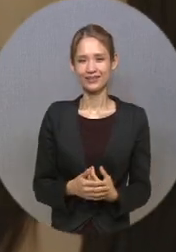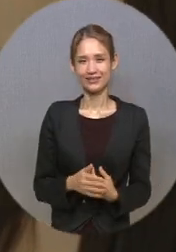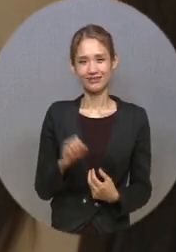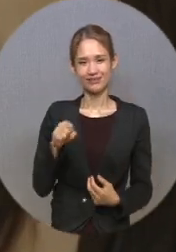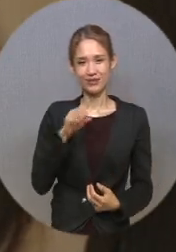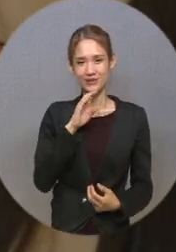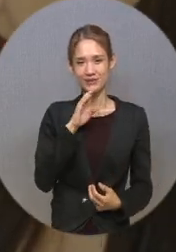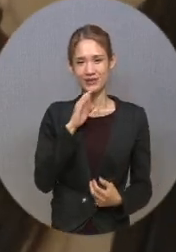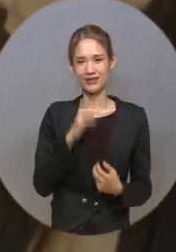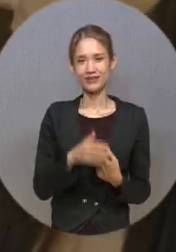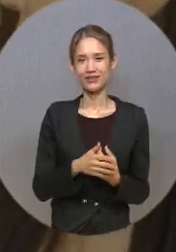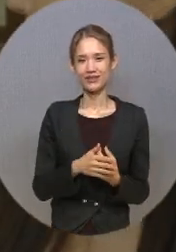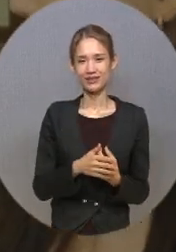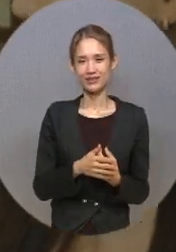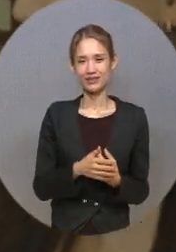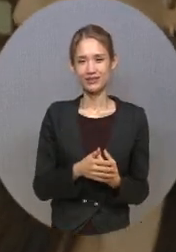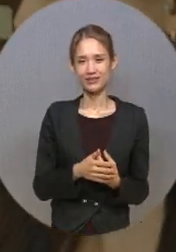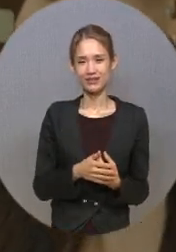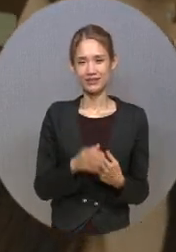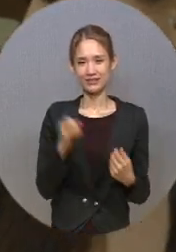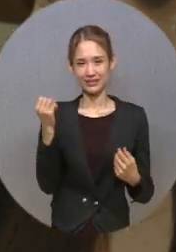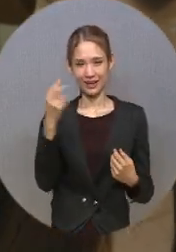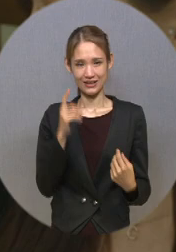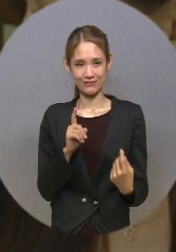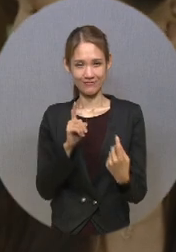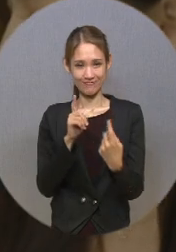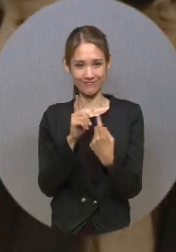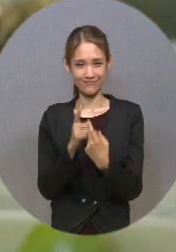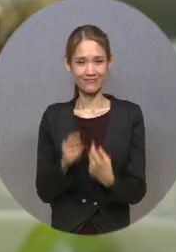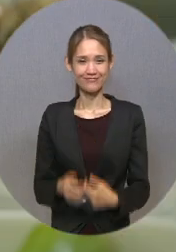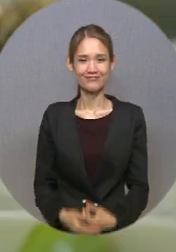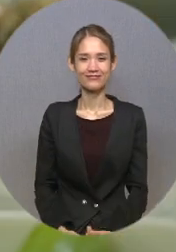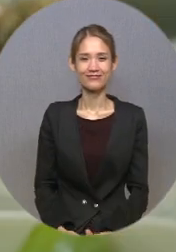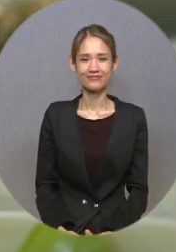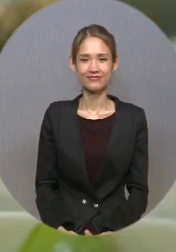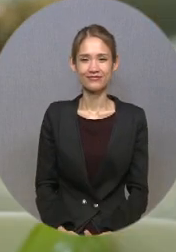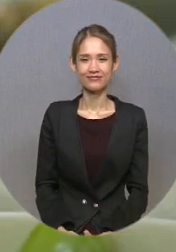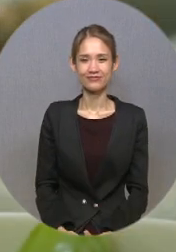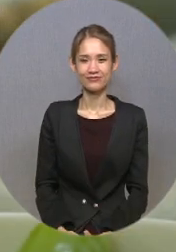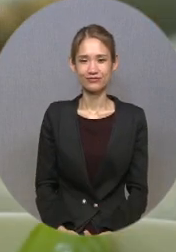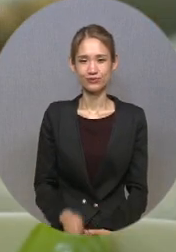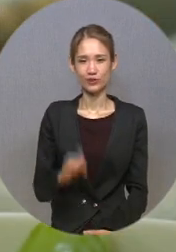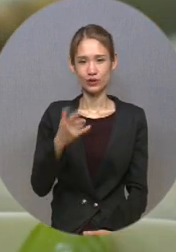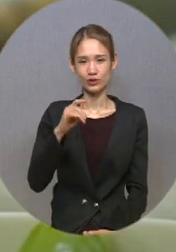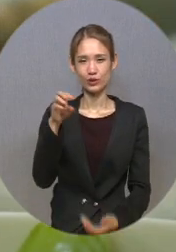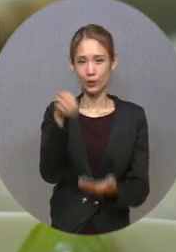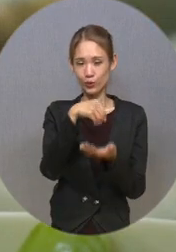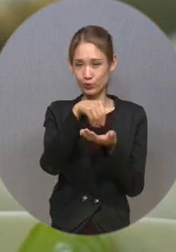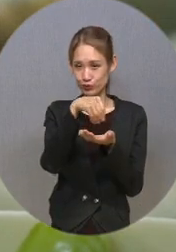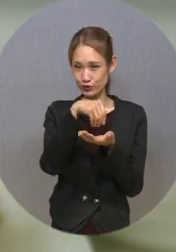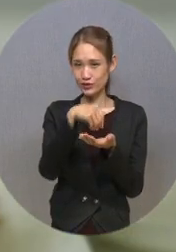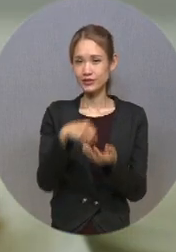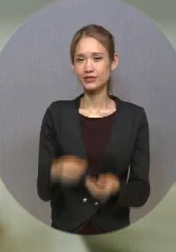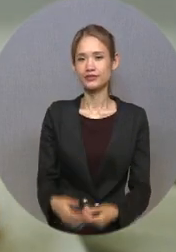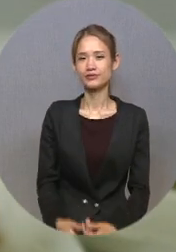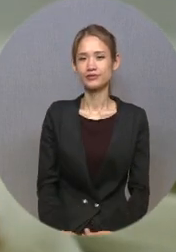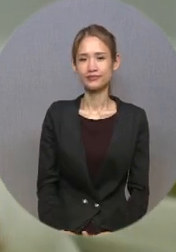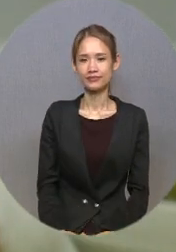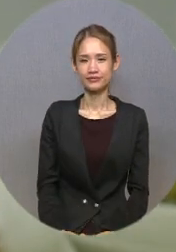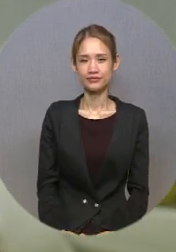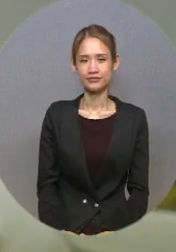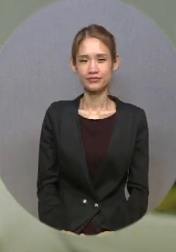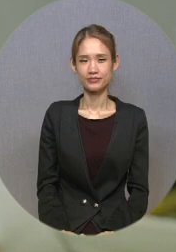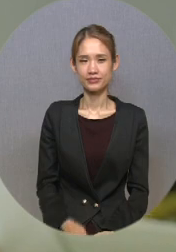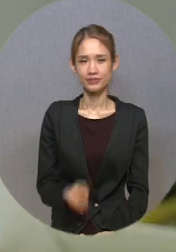왔지. 본다. 그러니까요. 예. 찐입니다, 찐. 멸치 멸치 멸치. 아까 멸치 멸치. 이게 죽방 멸치다.